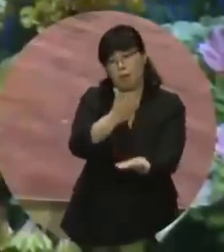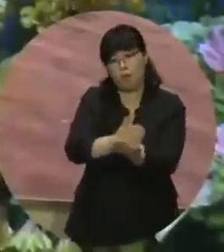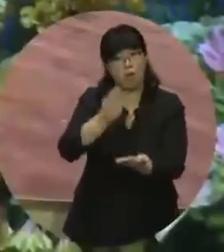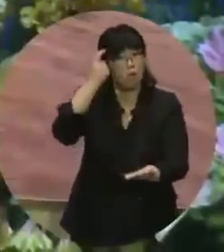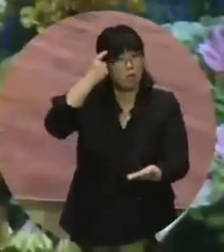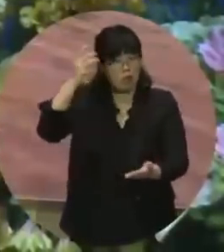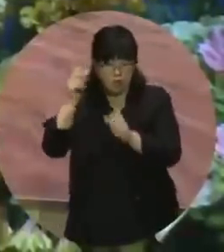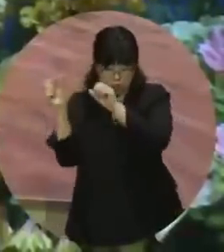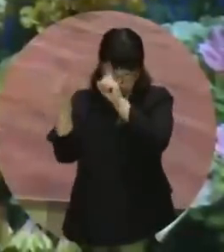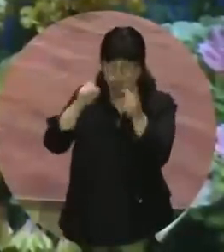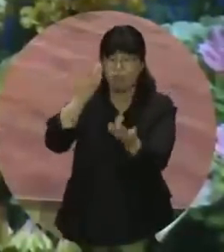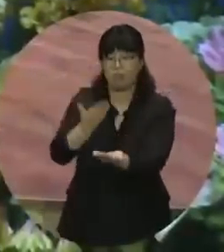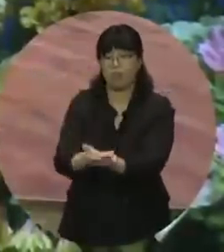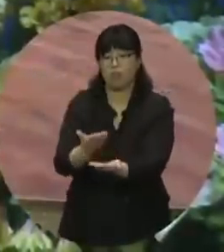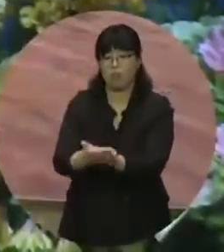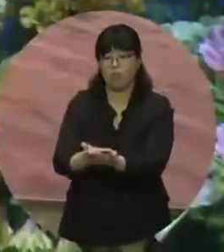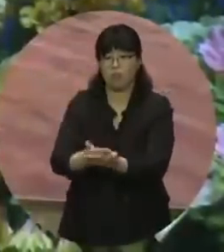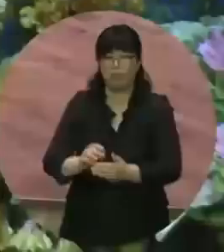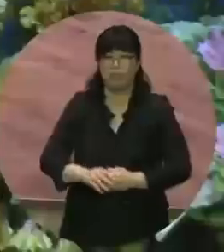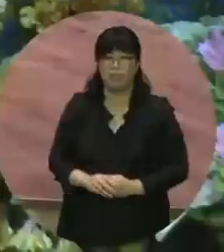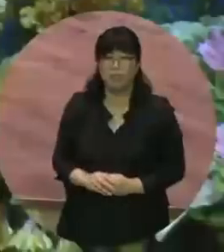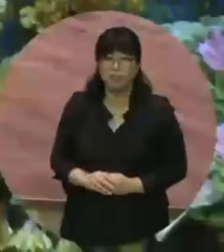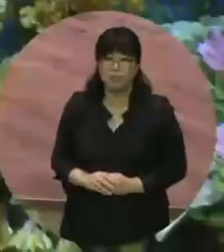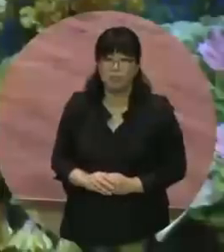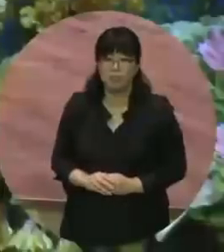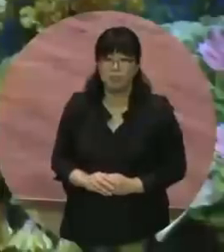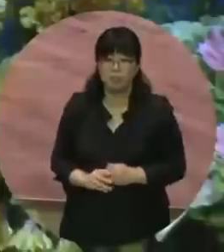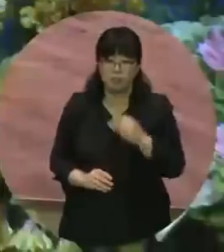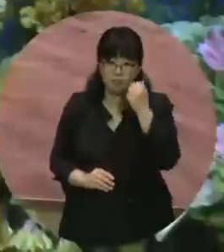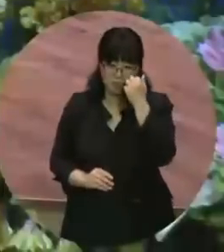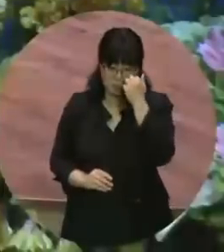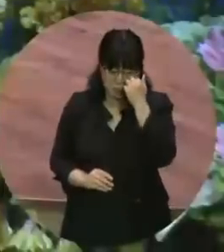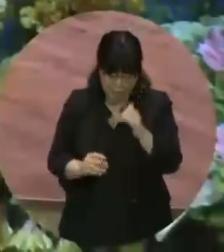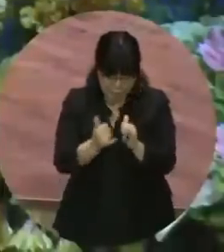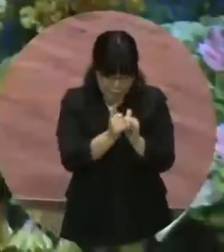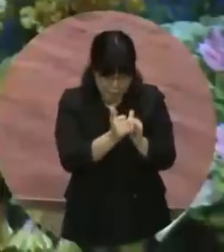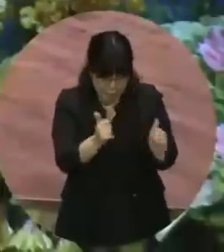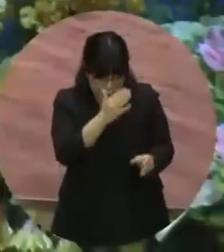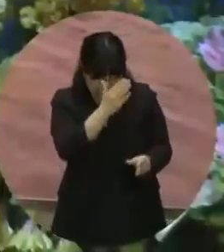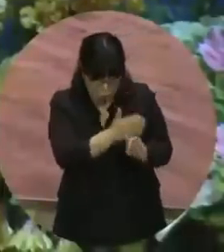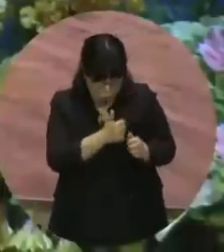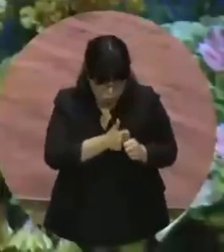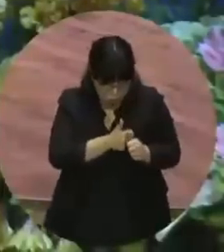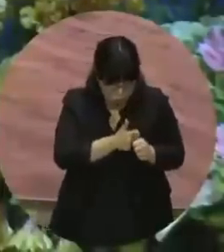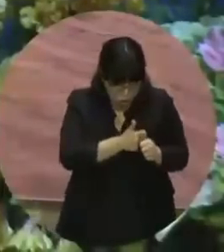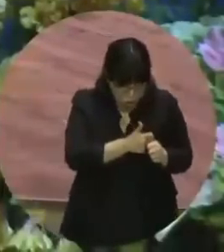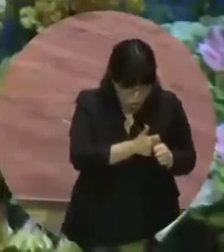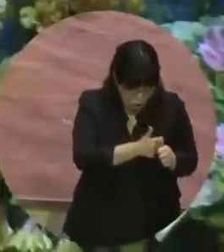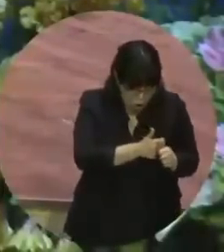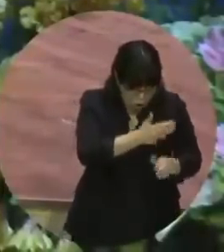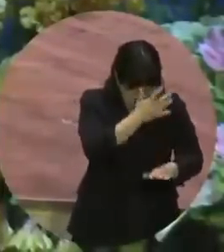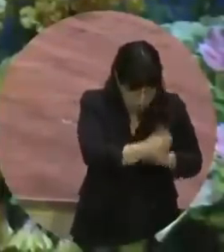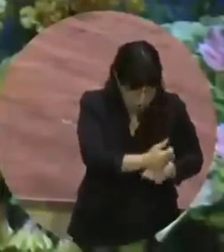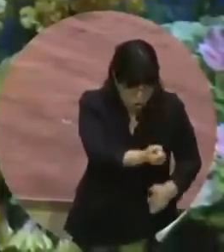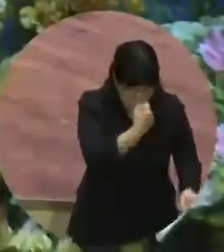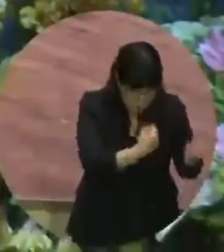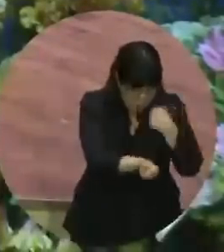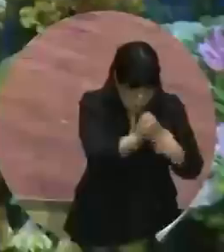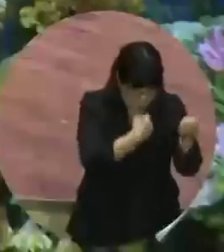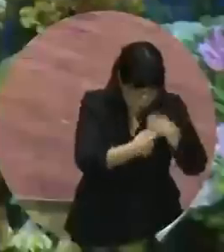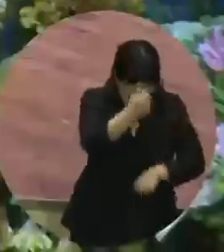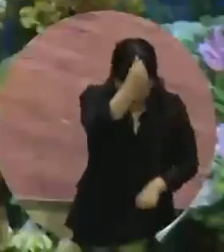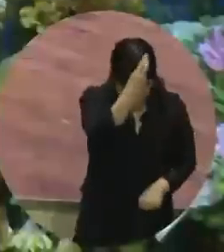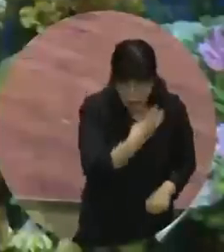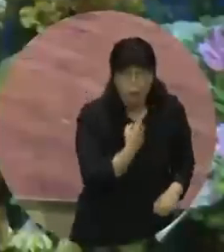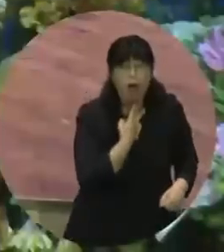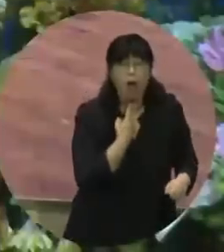시행착오 겪으면서 살 필요 없잖아요. 고생스럽게 살 필요는 뭐 있어요? 믿음의 도약을 하는 세트를 확실하게 바꿔버리길